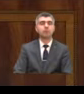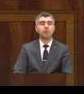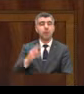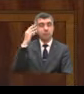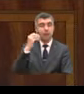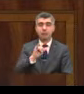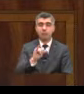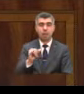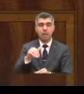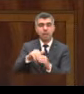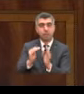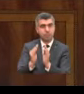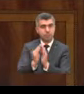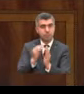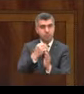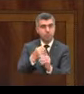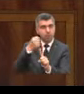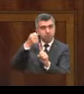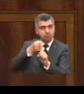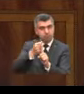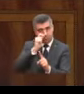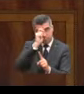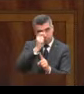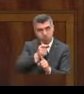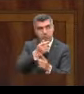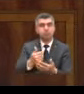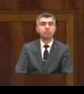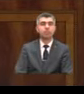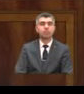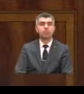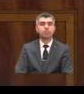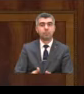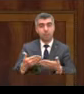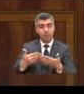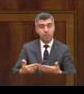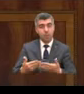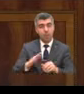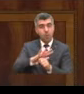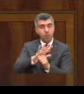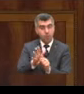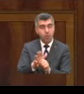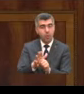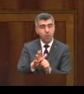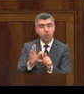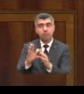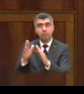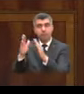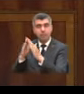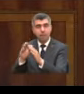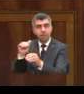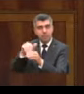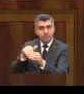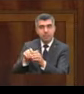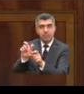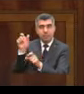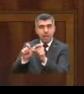العدالة والتنمية أن ننوه بالمجهود الجبار خلال الجائحة مجهود ديال الإيواء مواكبة